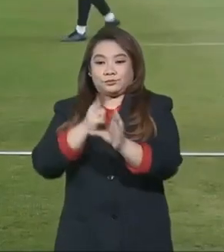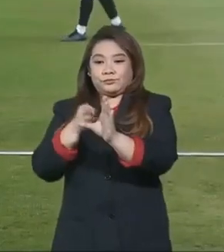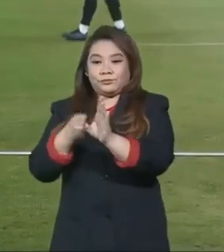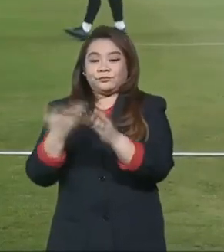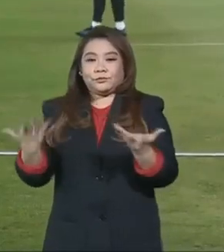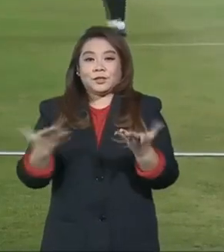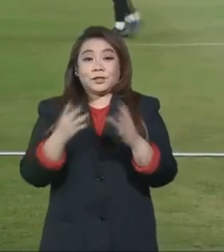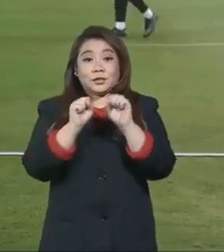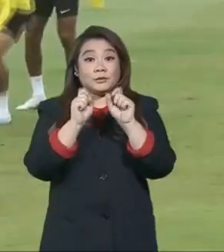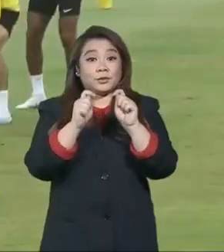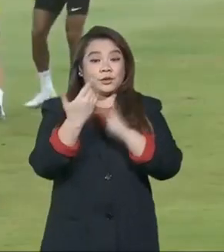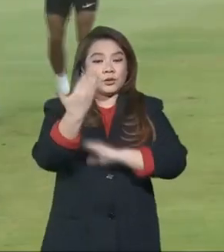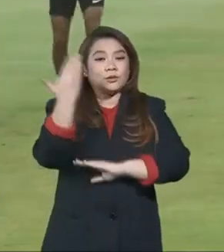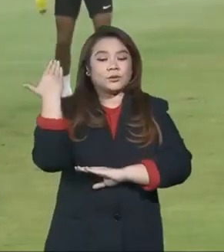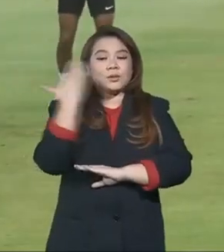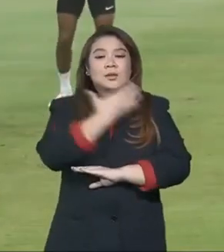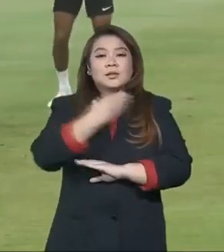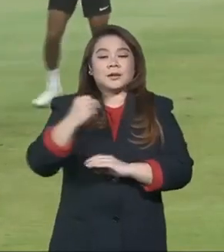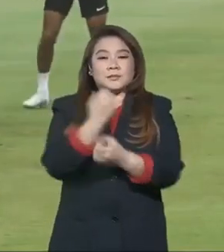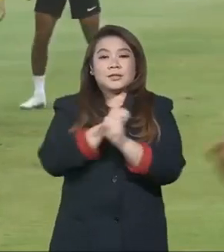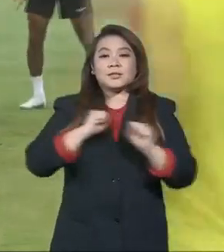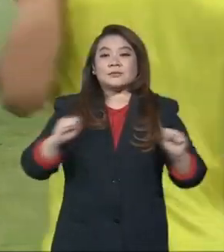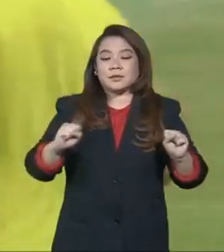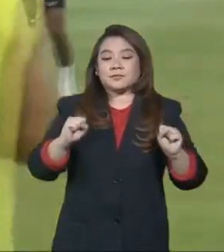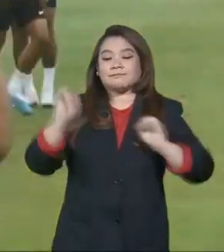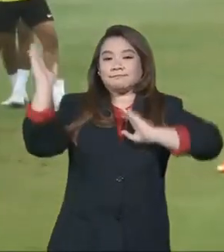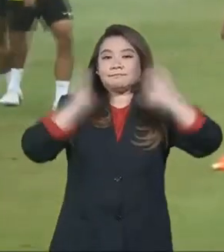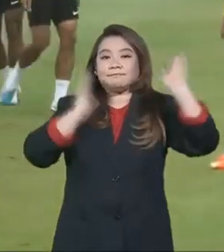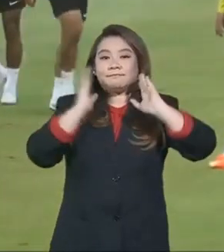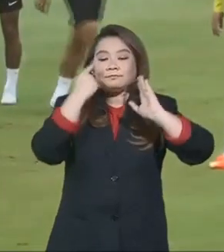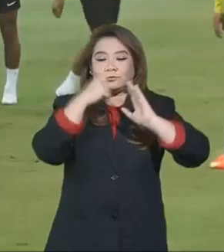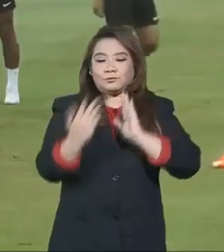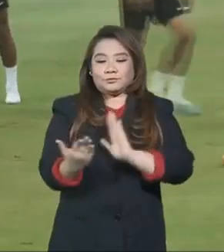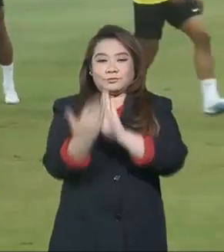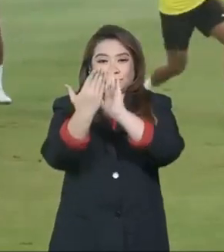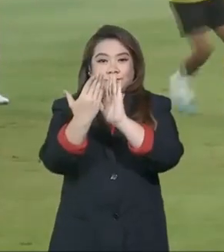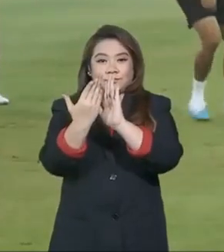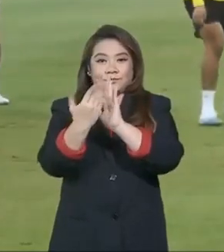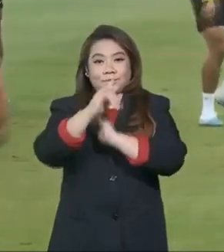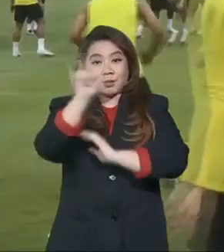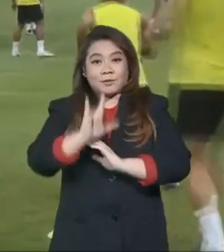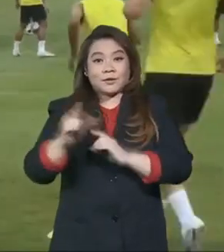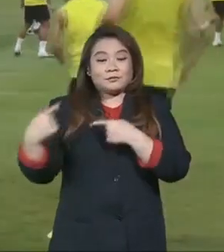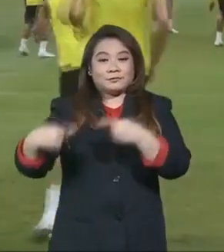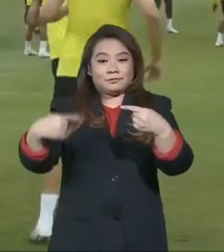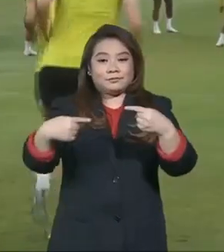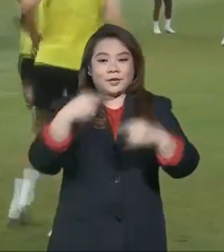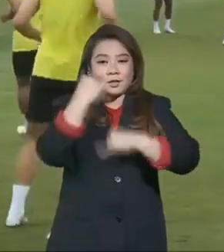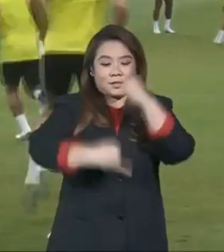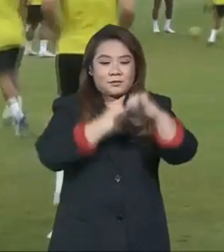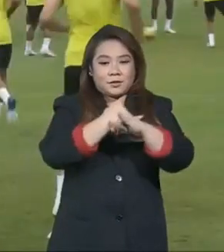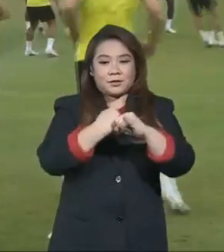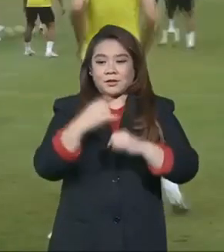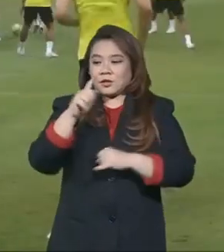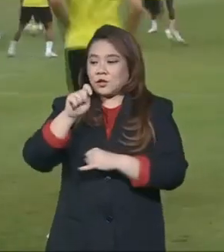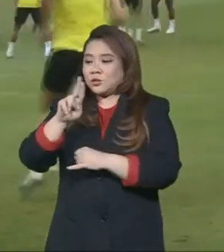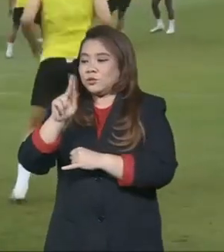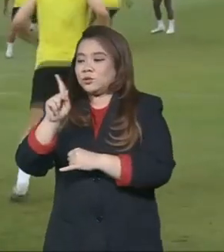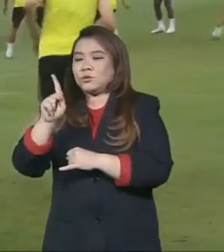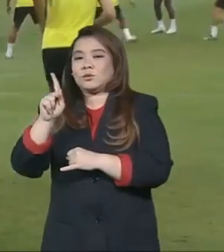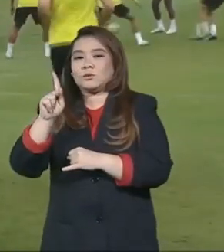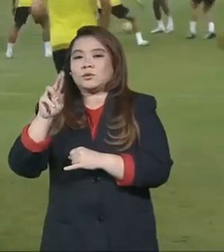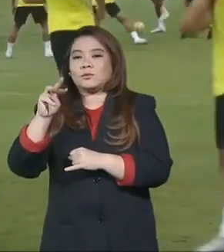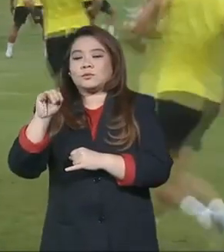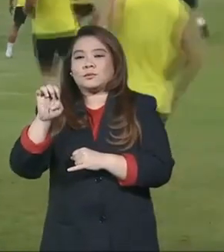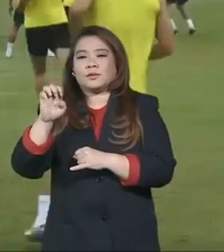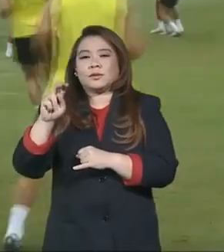bermula Sabtu lalu. Ia sebagai persiapan Malaysia untuk menghadapi dua aksi persahabatan antarabangsa menentang Turkmenistan pada 23